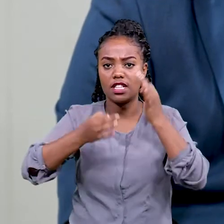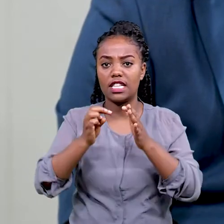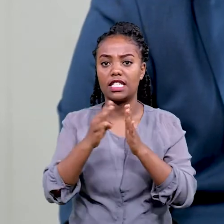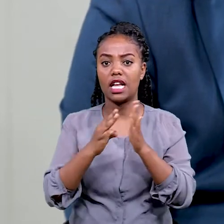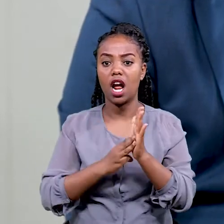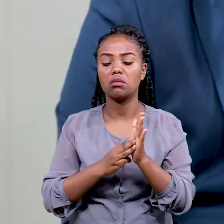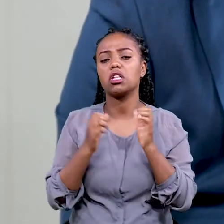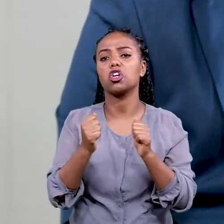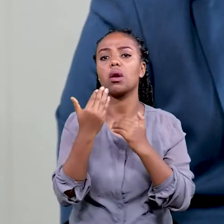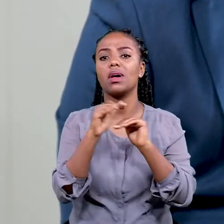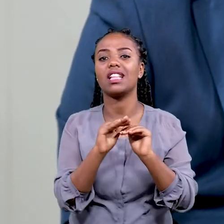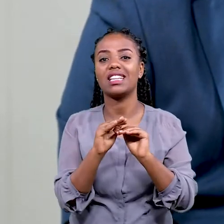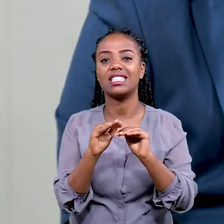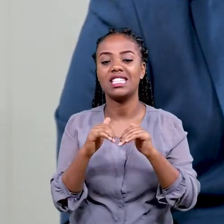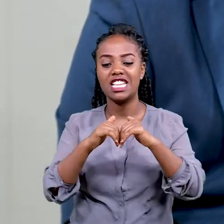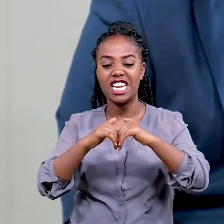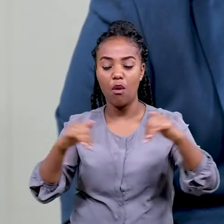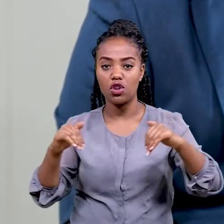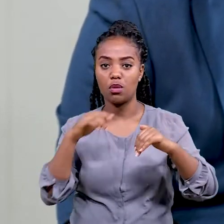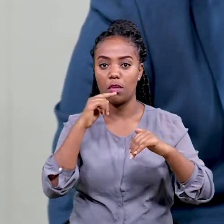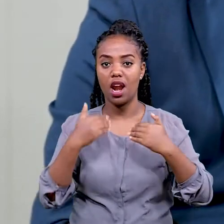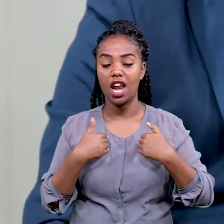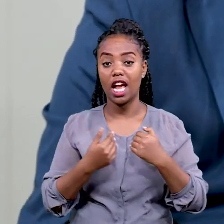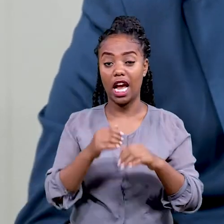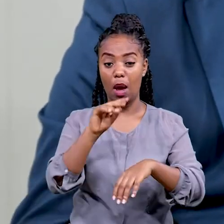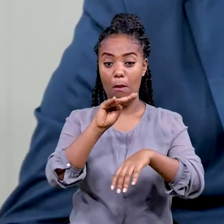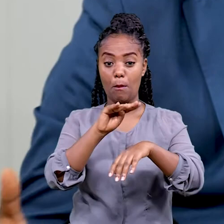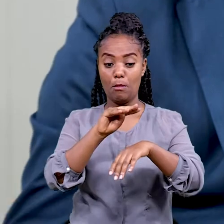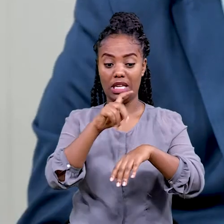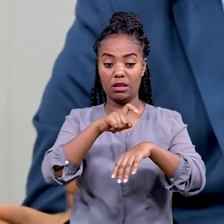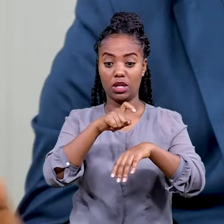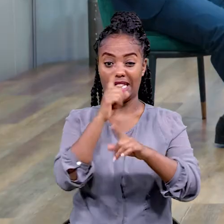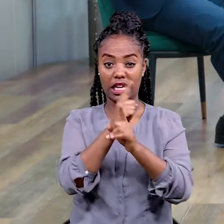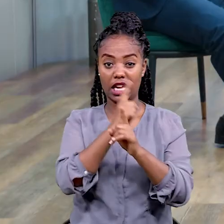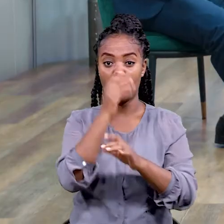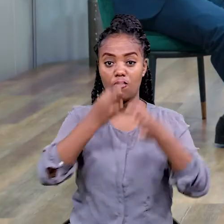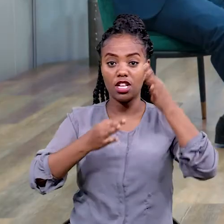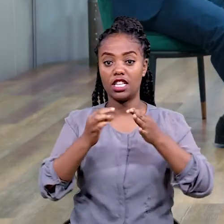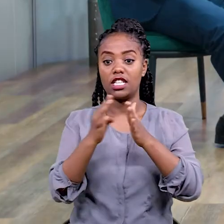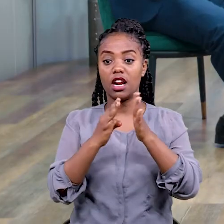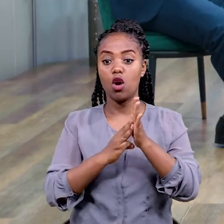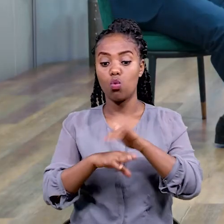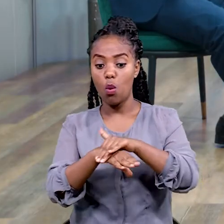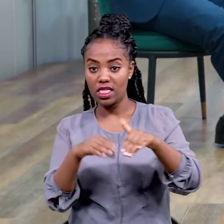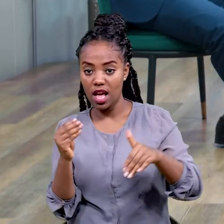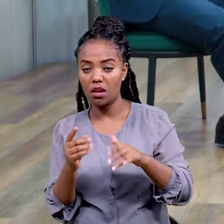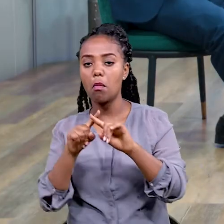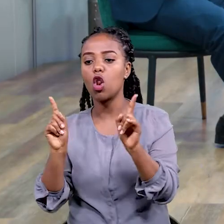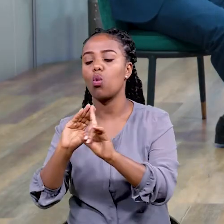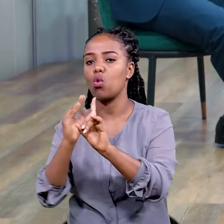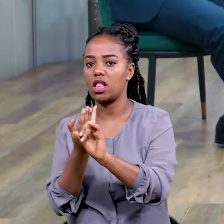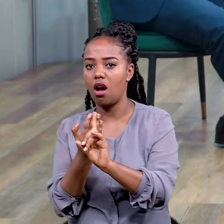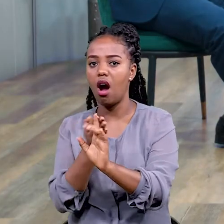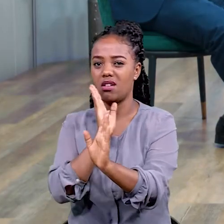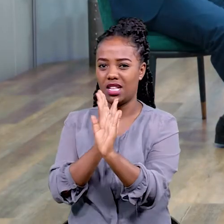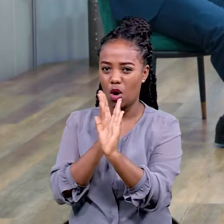በተቻለ መጠን ዳይቨርዥን የሚባል ኮንሰፕት አለ። ዳይቨርዥን ማለት ከመደበኛ የፍትህ ስርዓቱ ወጥተን አስወግደናቸው በልዩ